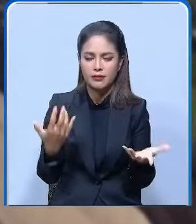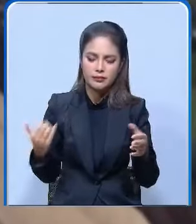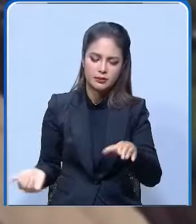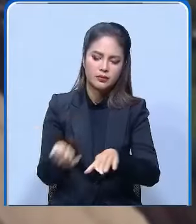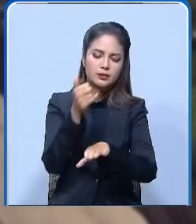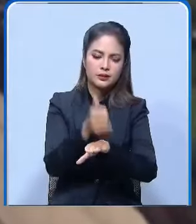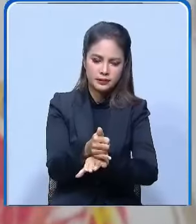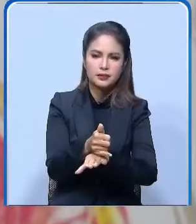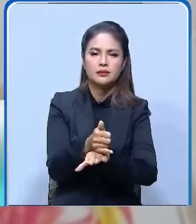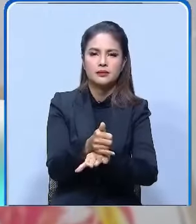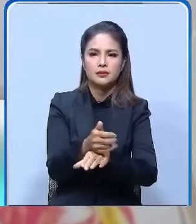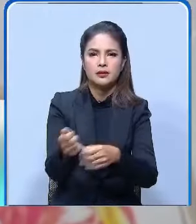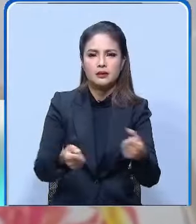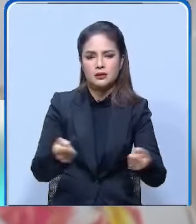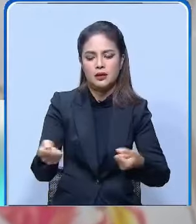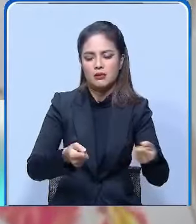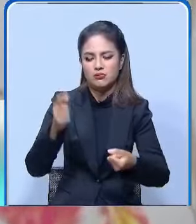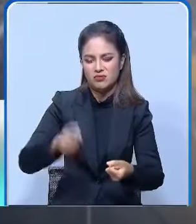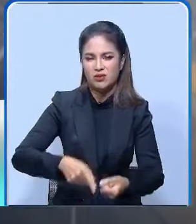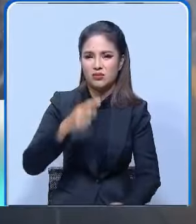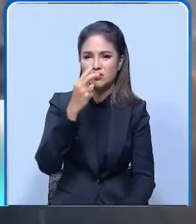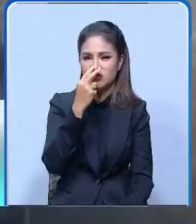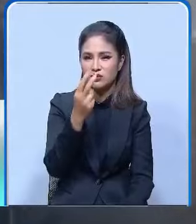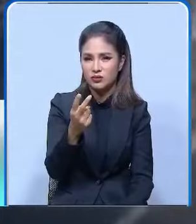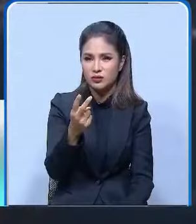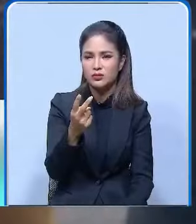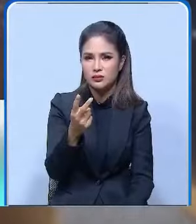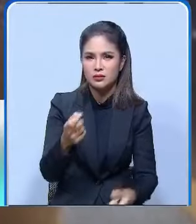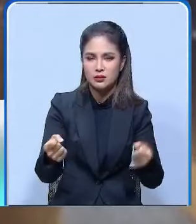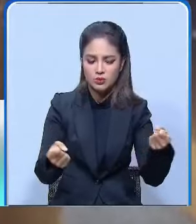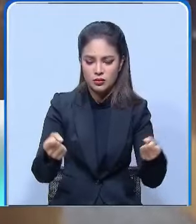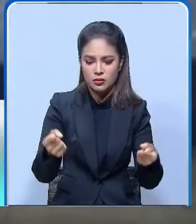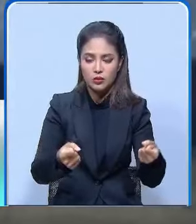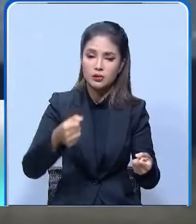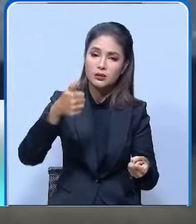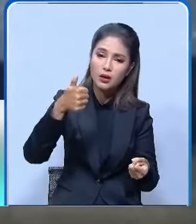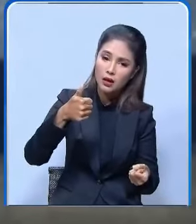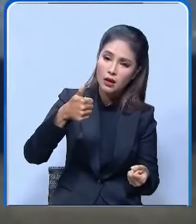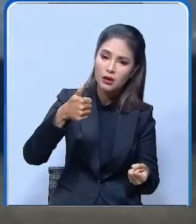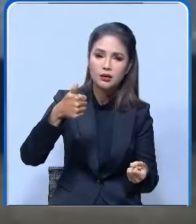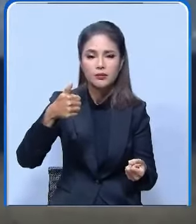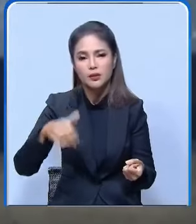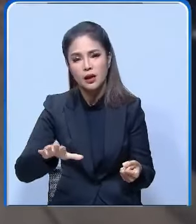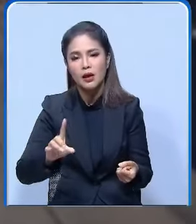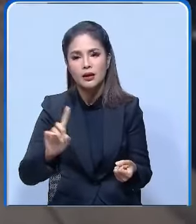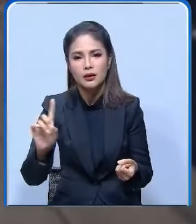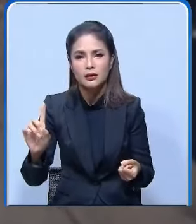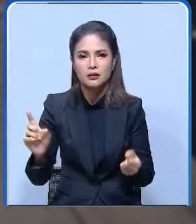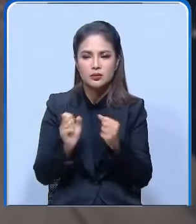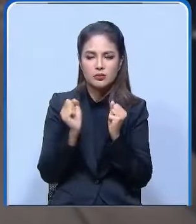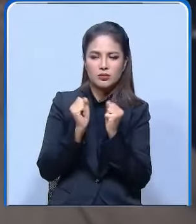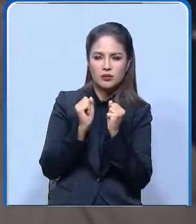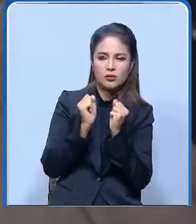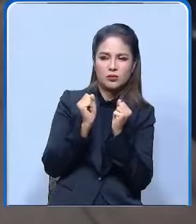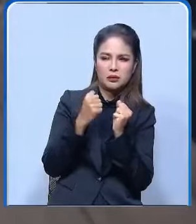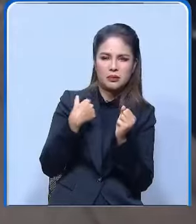นขับเขาก็ต้องดูด้วยใช่ไหมว่ามันรถเขาไหวหรือเปล่าที่จะรับคนมาไกลๆกลัวค่ะพี่เพราะว่าข่าว